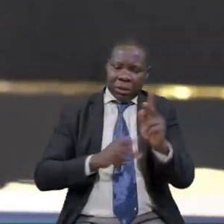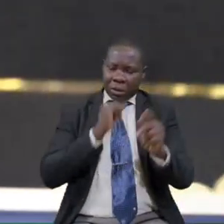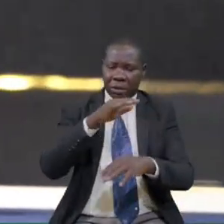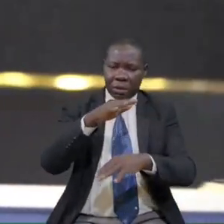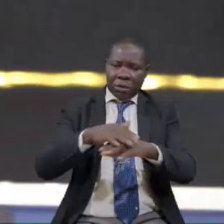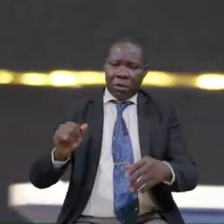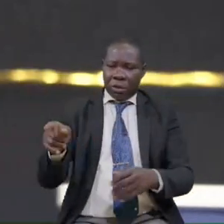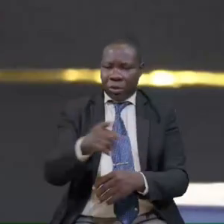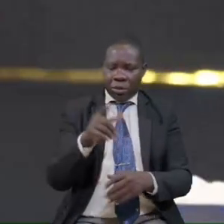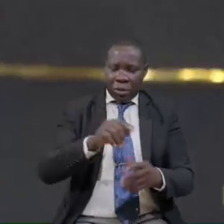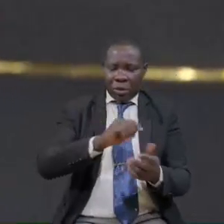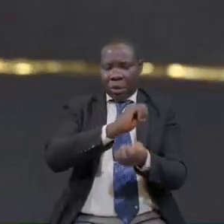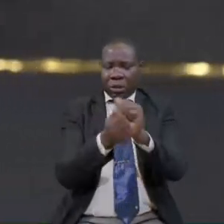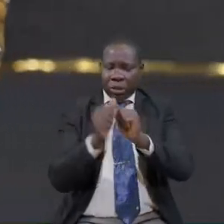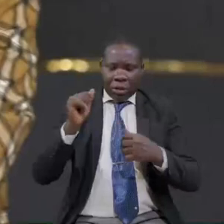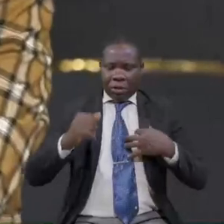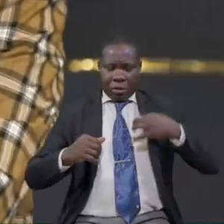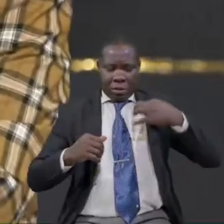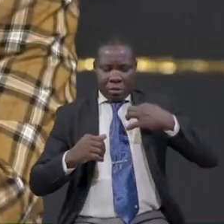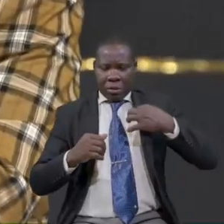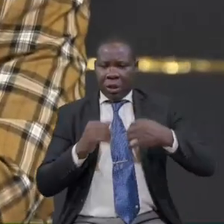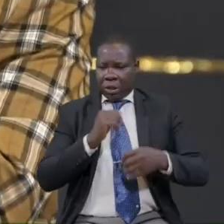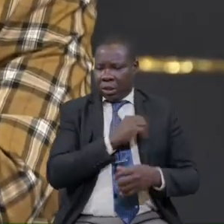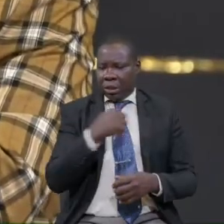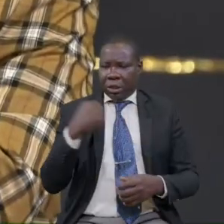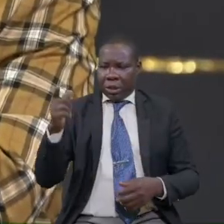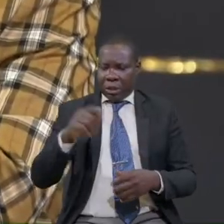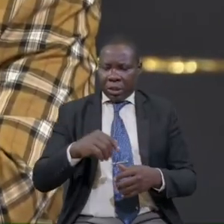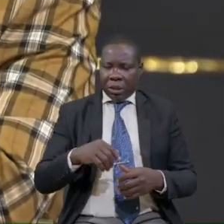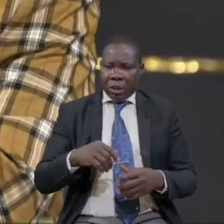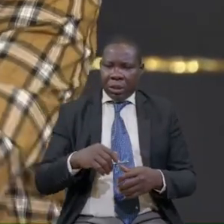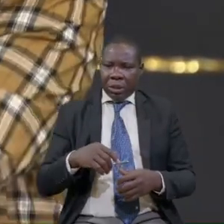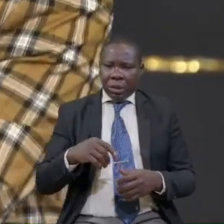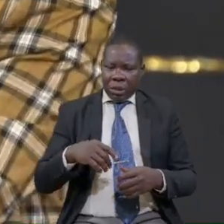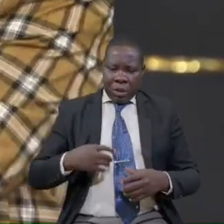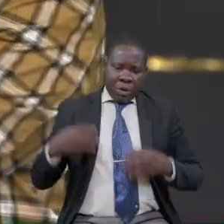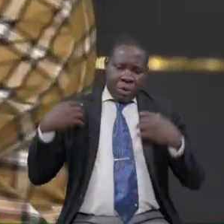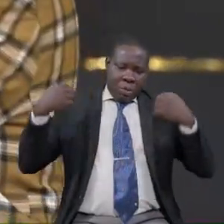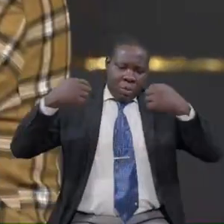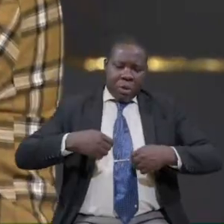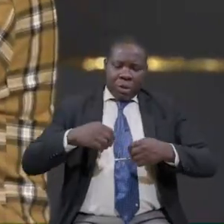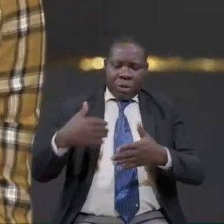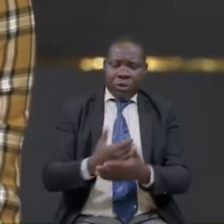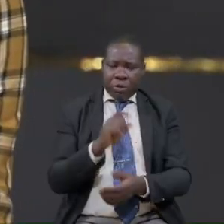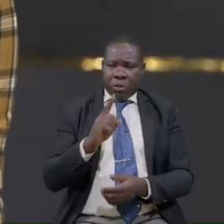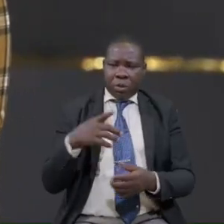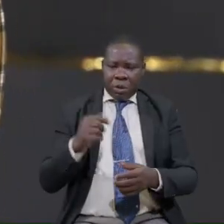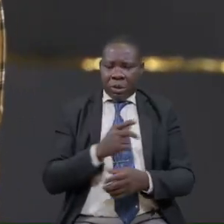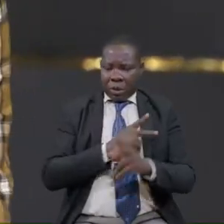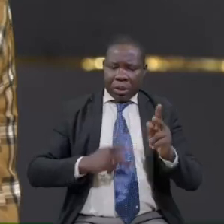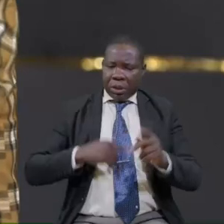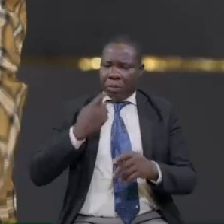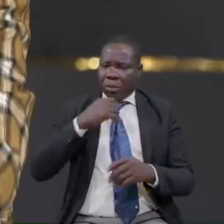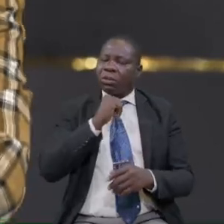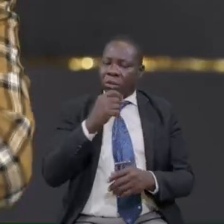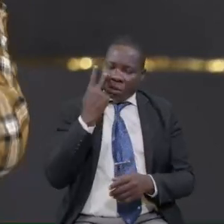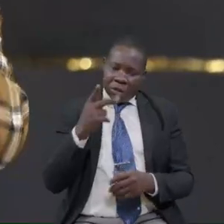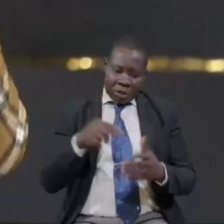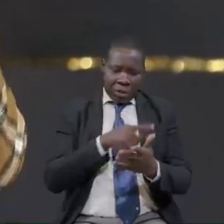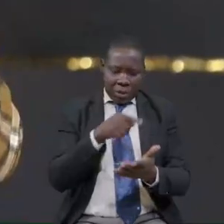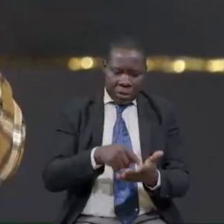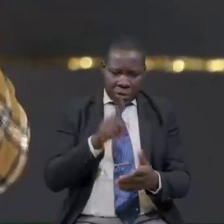ses habillements. Alors il dit non, ceci là ne doit pas aller voir le roi. Le roi ne doit pas voir